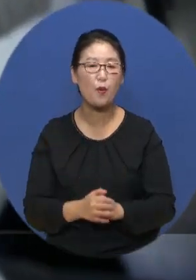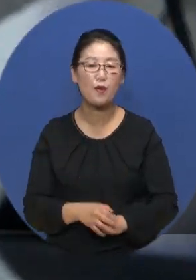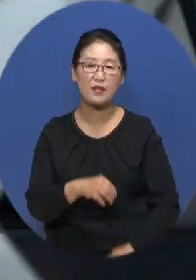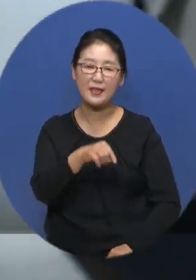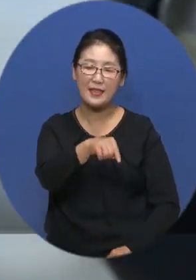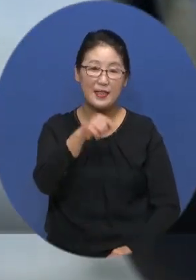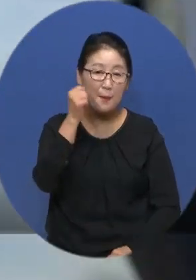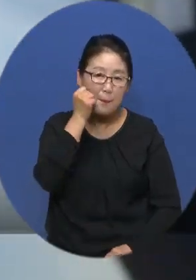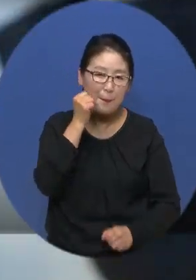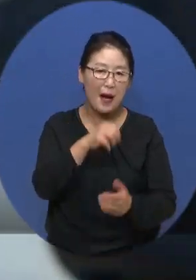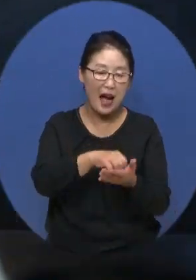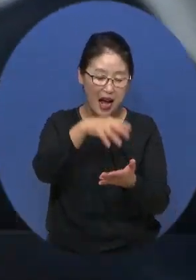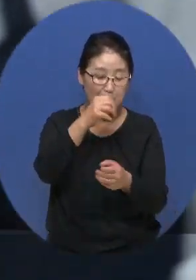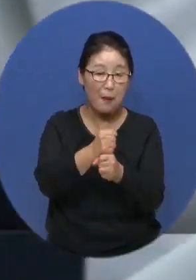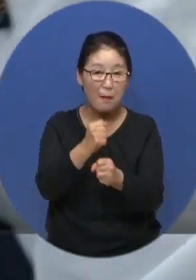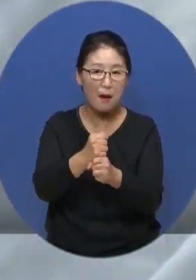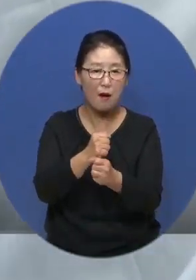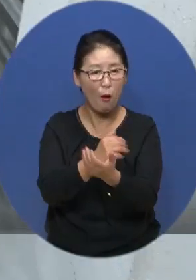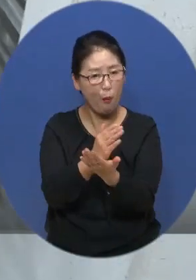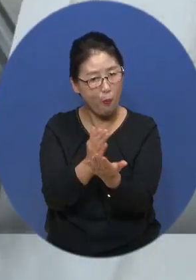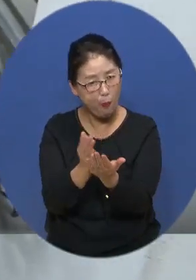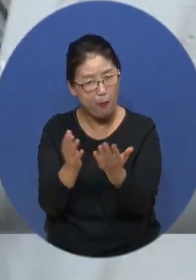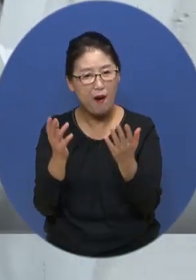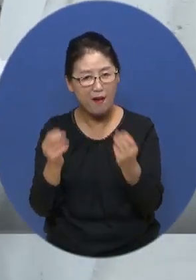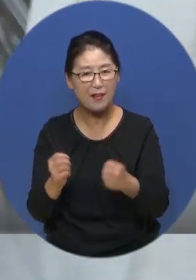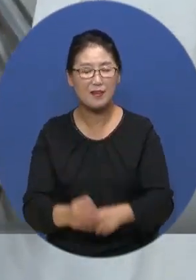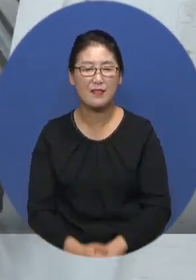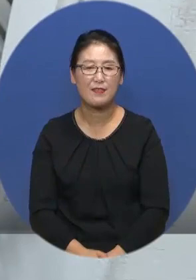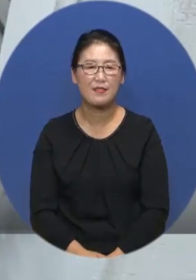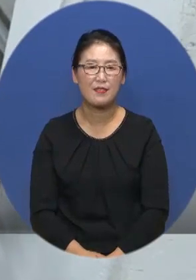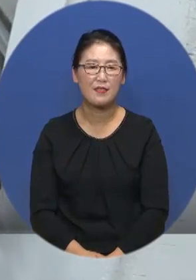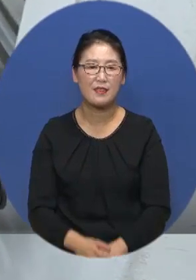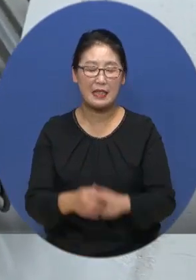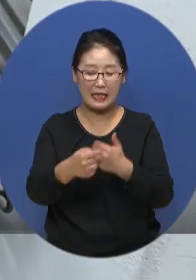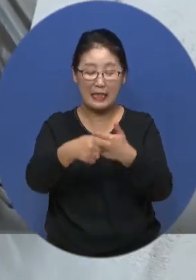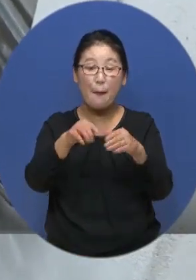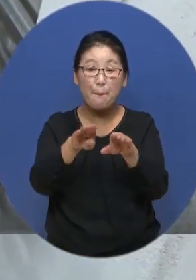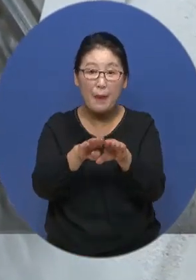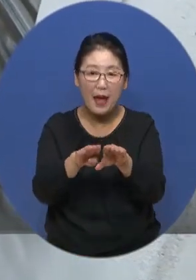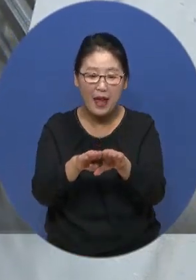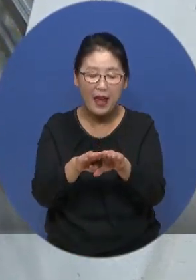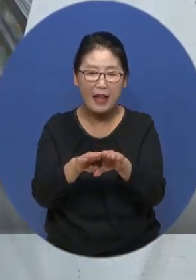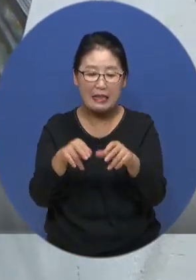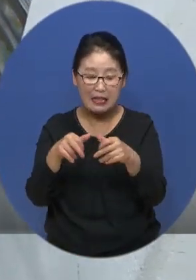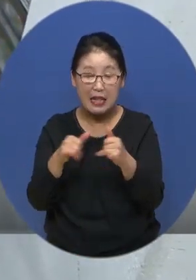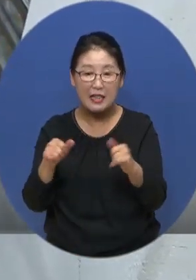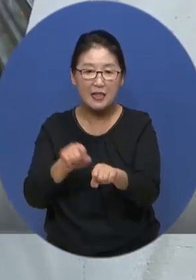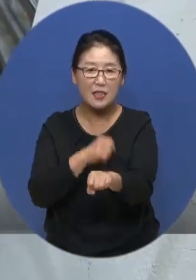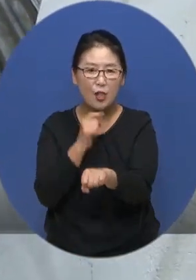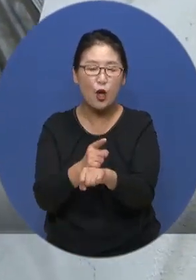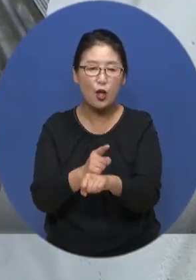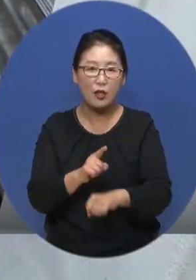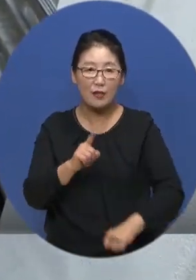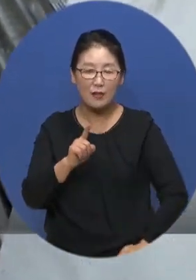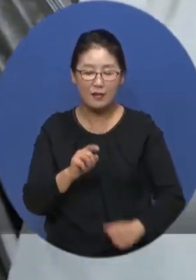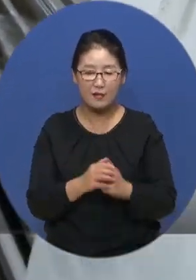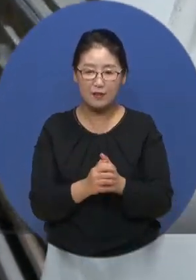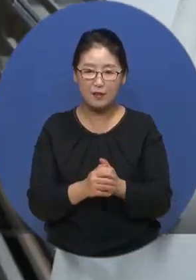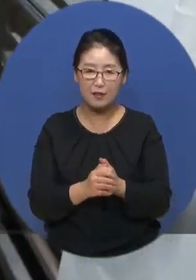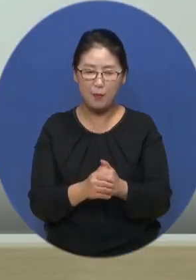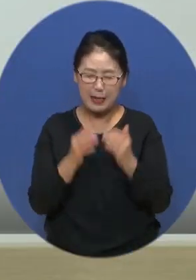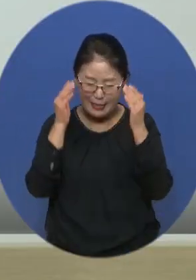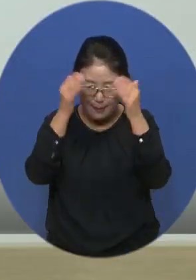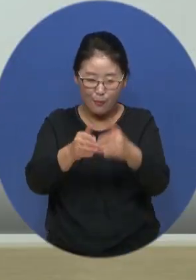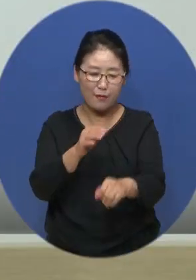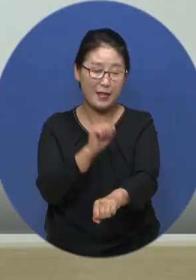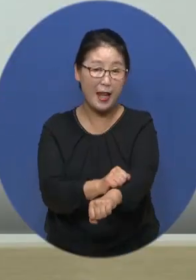보셨지만 알지만 종류가 많죠. 자폐 장애인들은 한 가지 집중하는 스타일들이 있어요. 그래갖고 이거를 좀 탈피하기 위해서